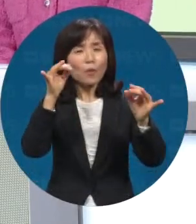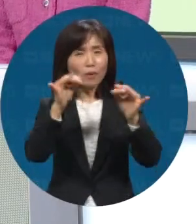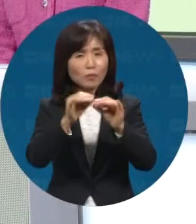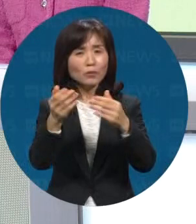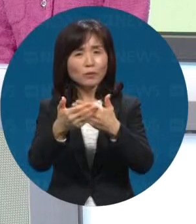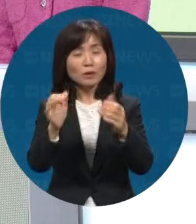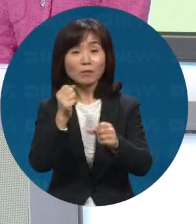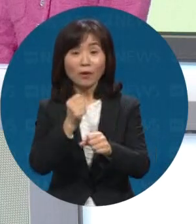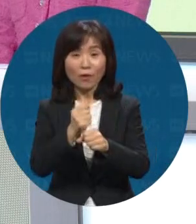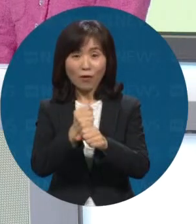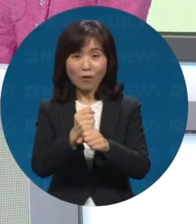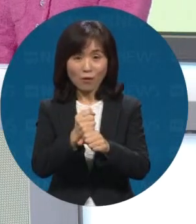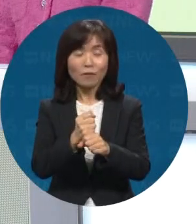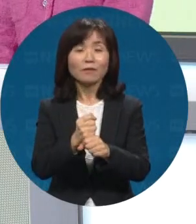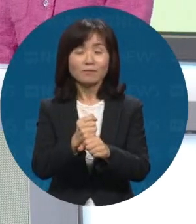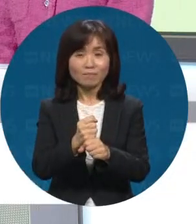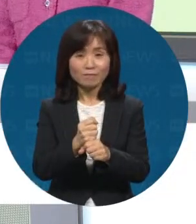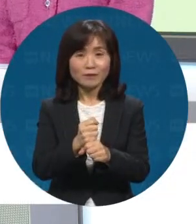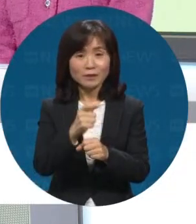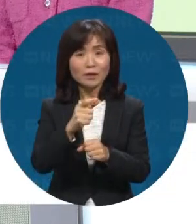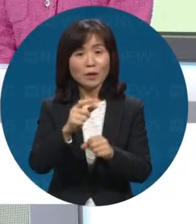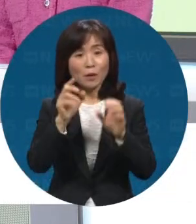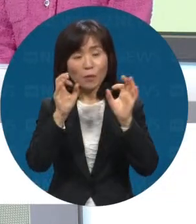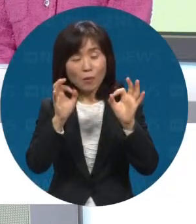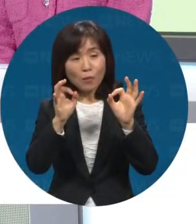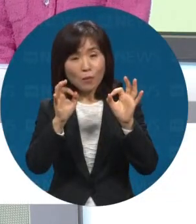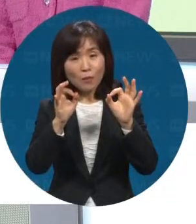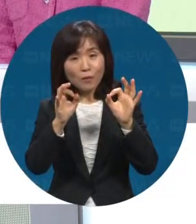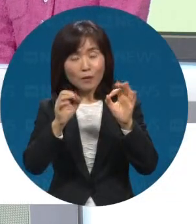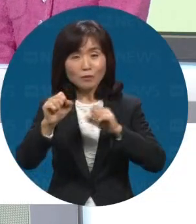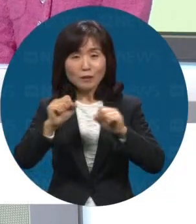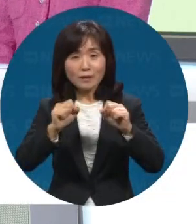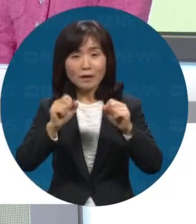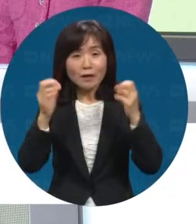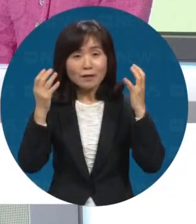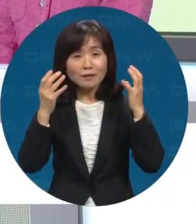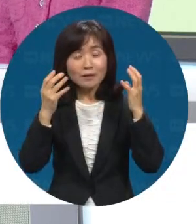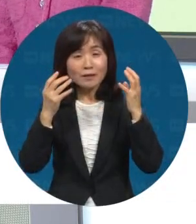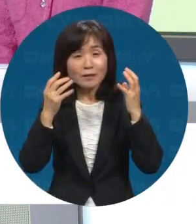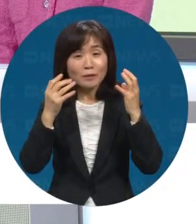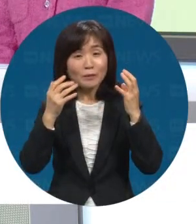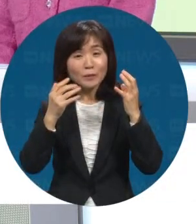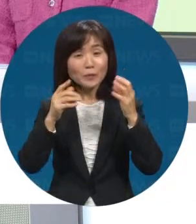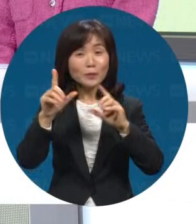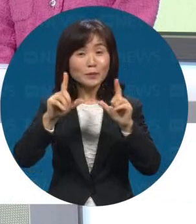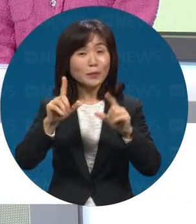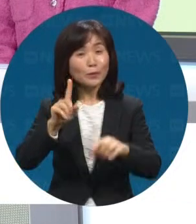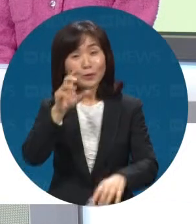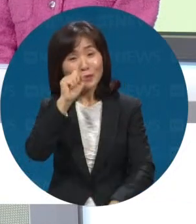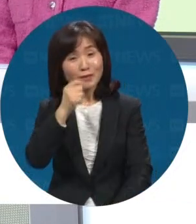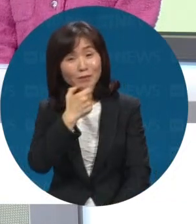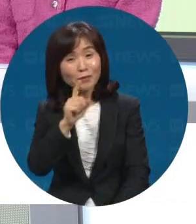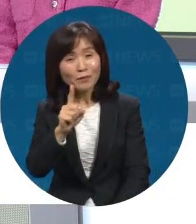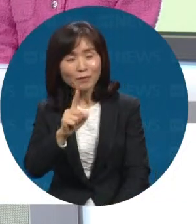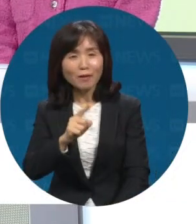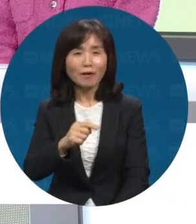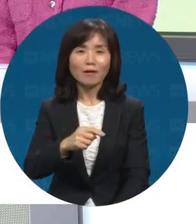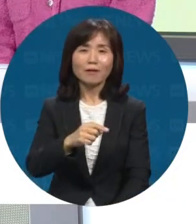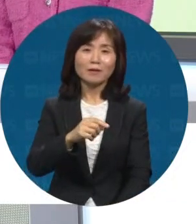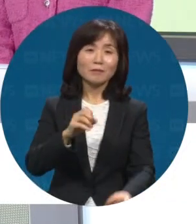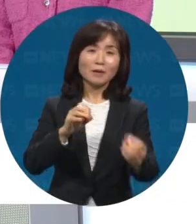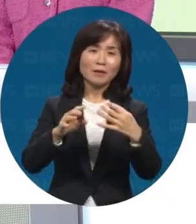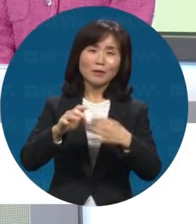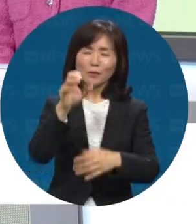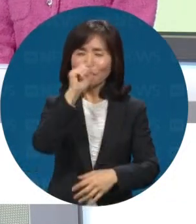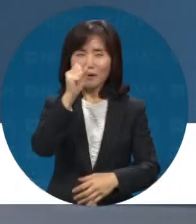교실을 만들어 간다 그래서요 이걸 우리 아이들의 반응은 또 어땠나요 아이들의 반응은 기대 이상이고 폭발적이었어요